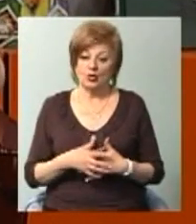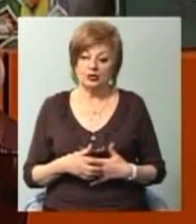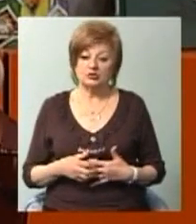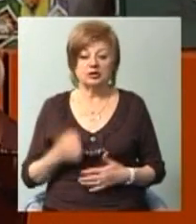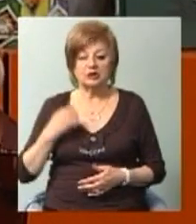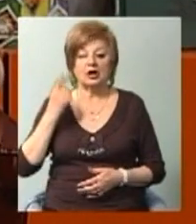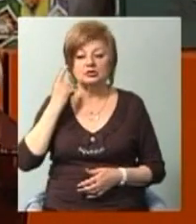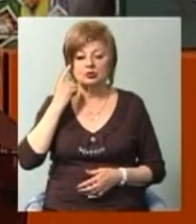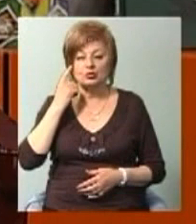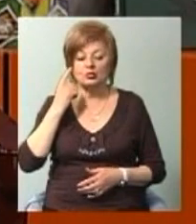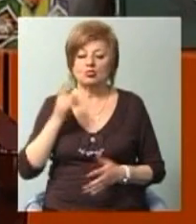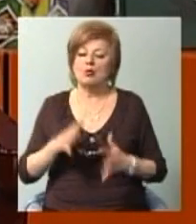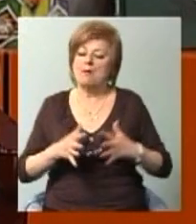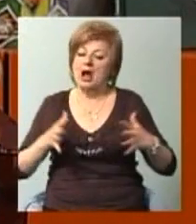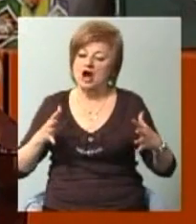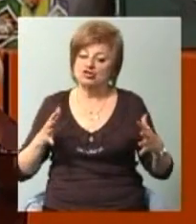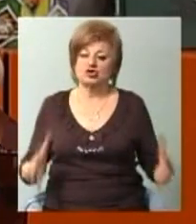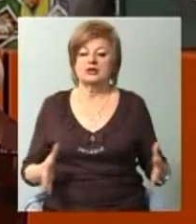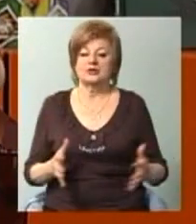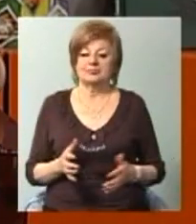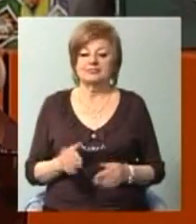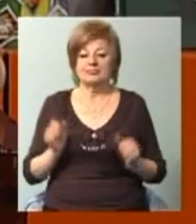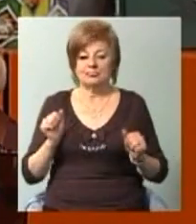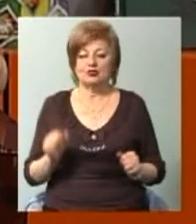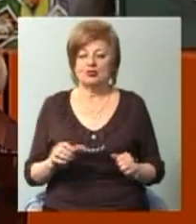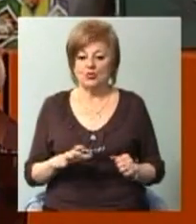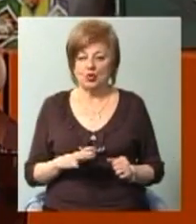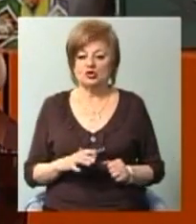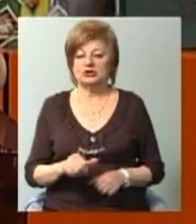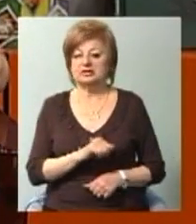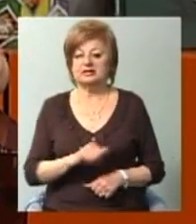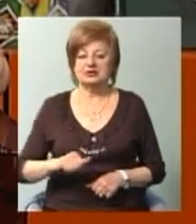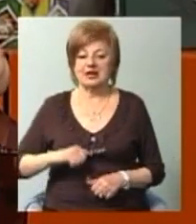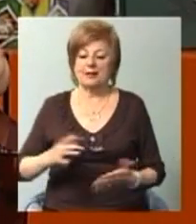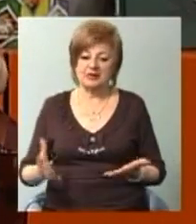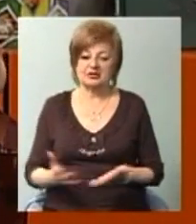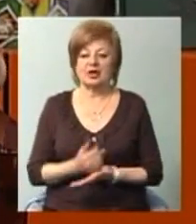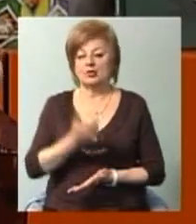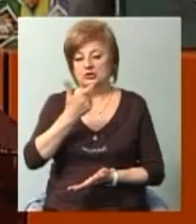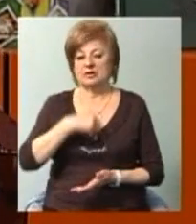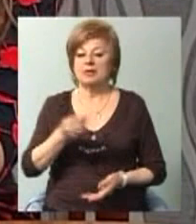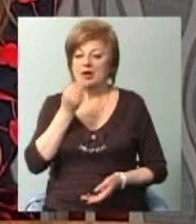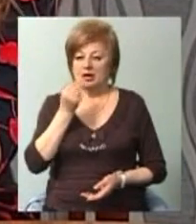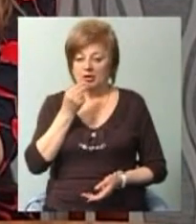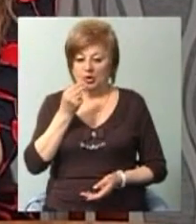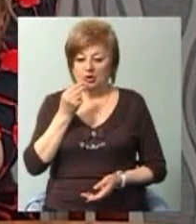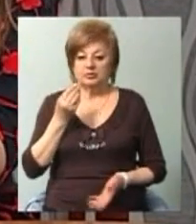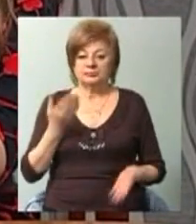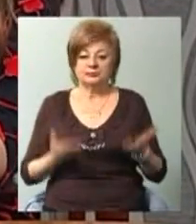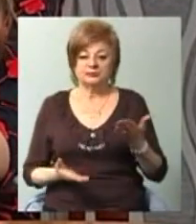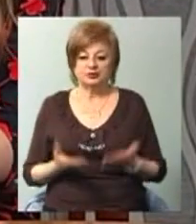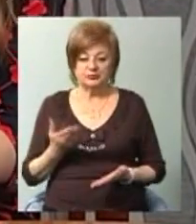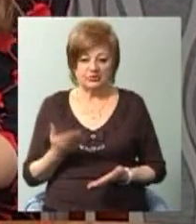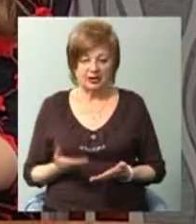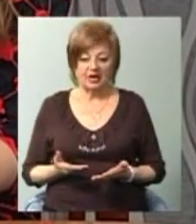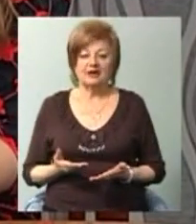Я думаю, вони великі і можуть самі добути собі їжу. Напевно, вони так, у них